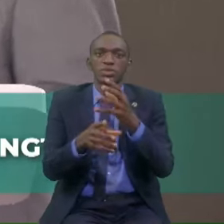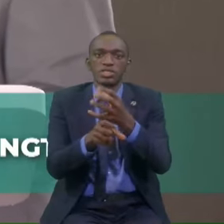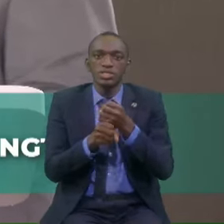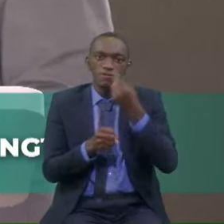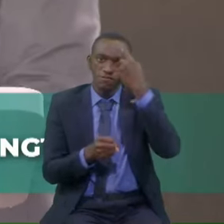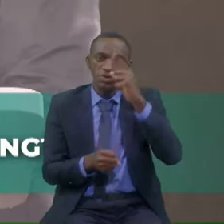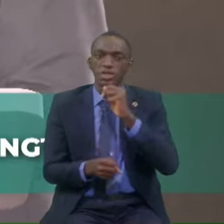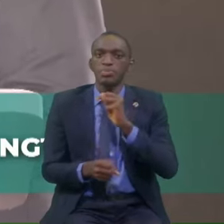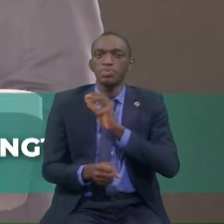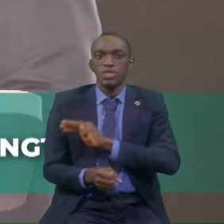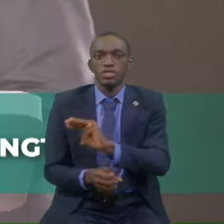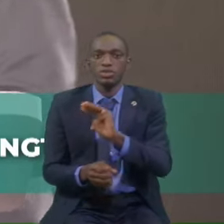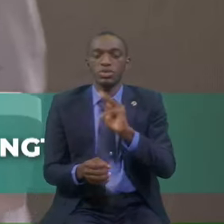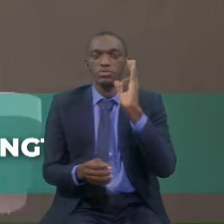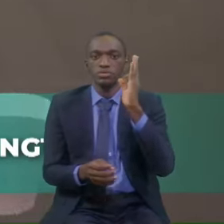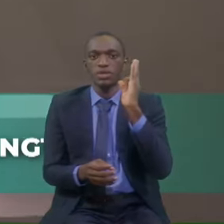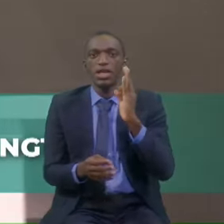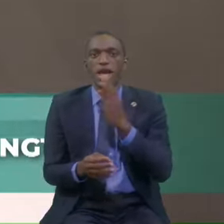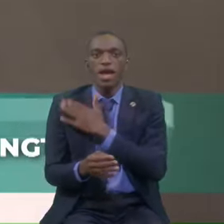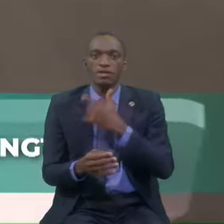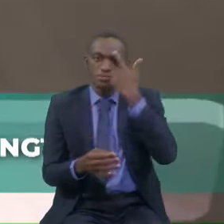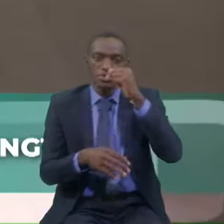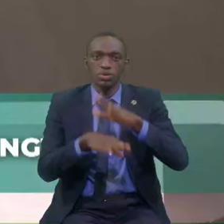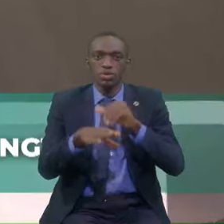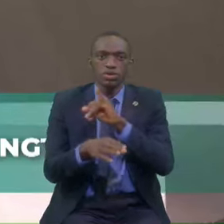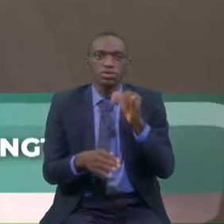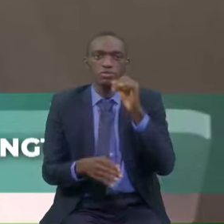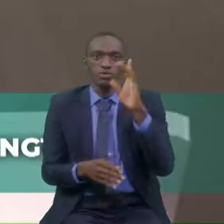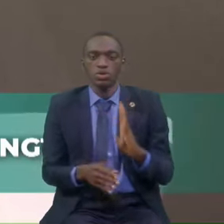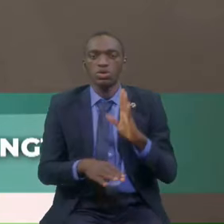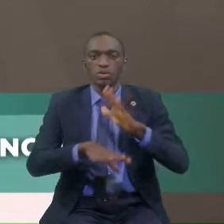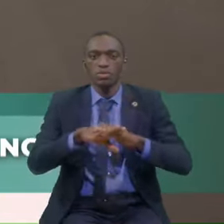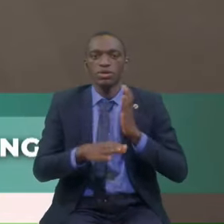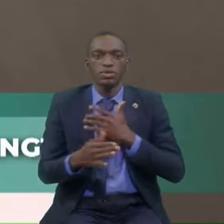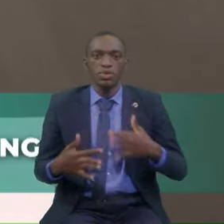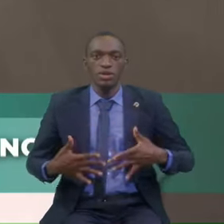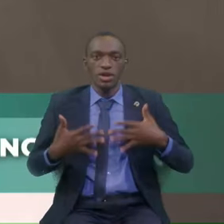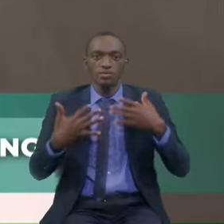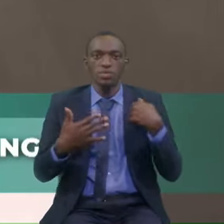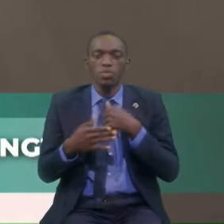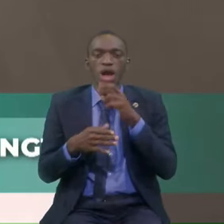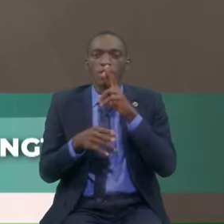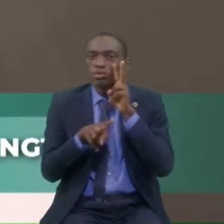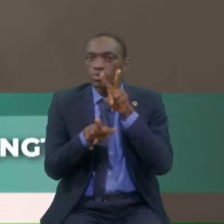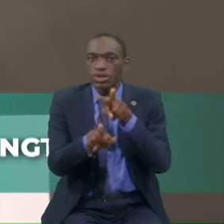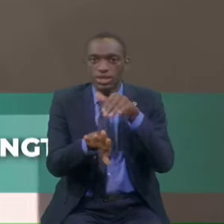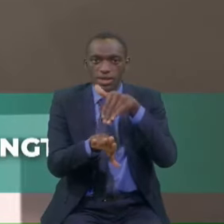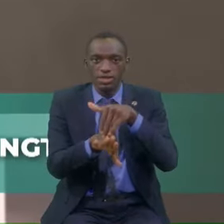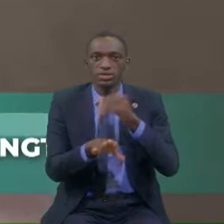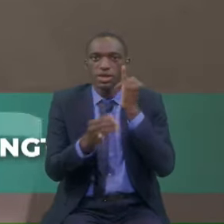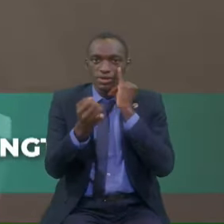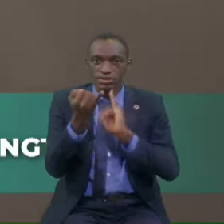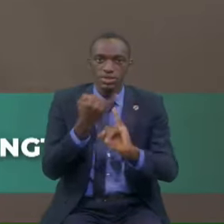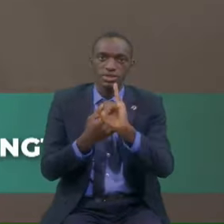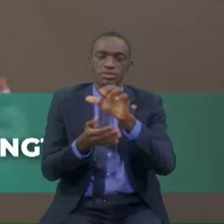pour le ministère et pour l'appel de Dieu dans nos vies. En Ésaïe, au chapitre